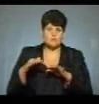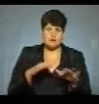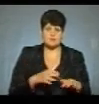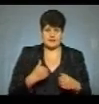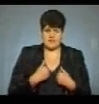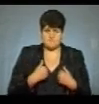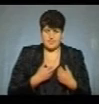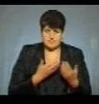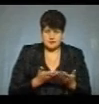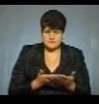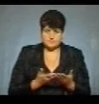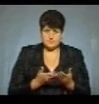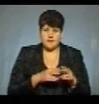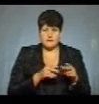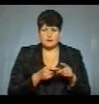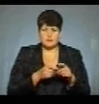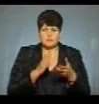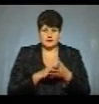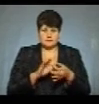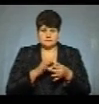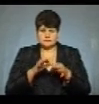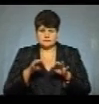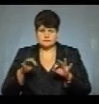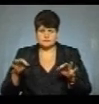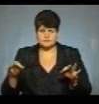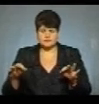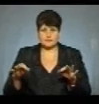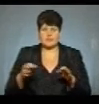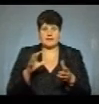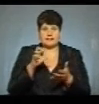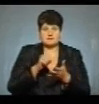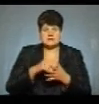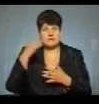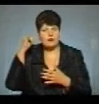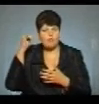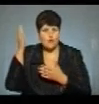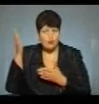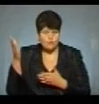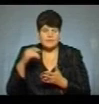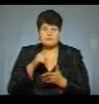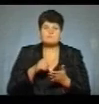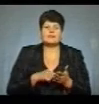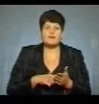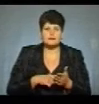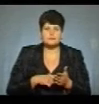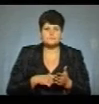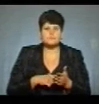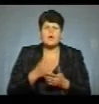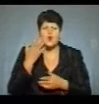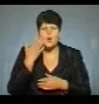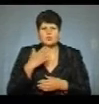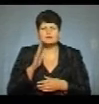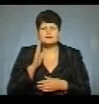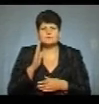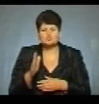мене прослідковується слід найманців з Кривого Рогу. У мене запитання. Коли